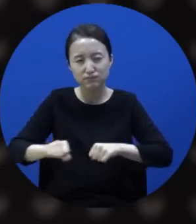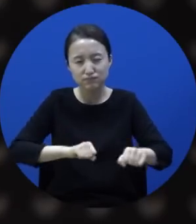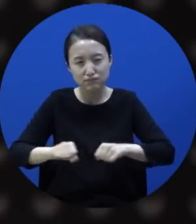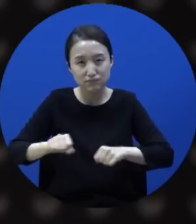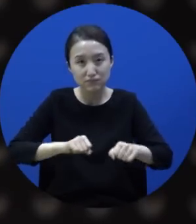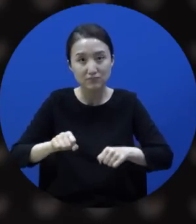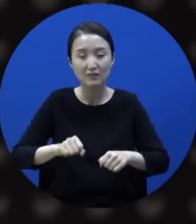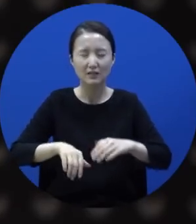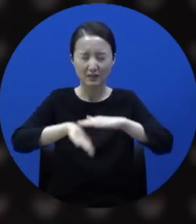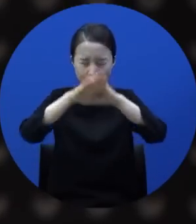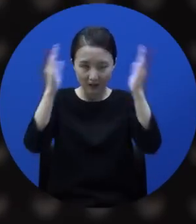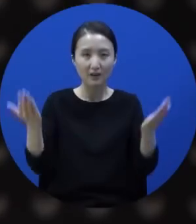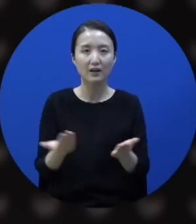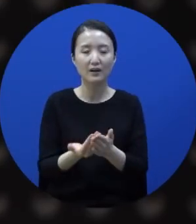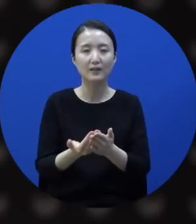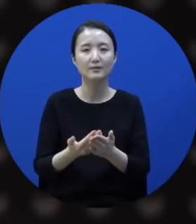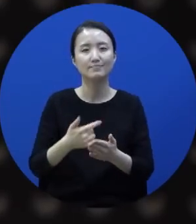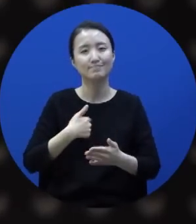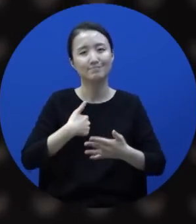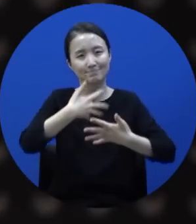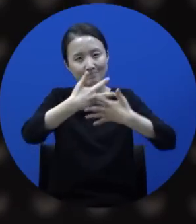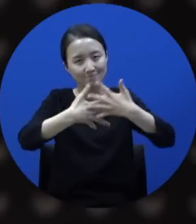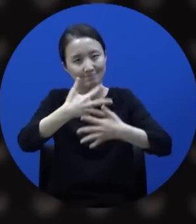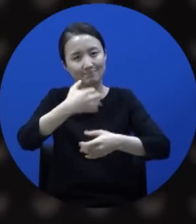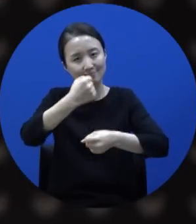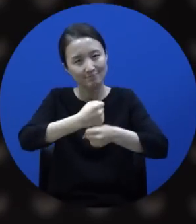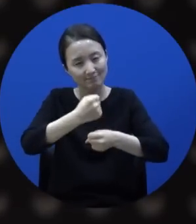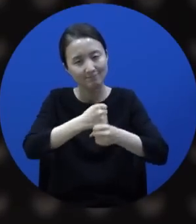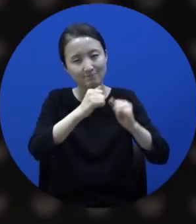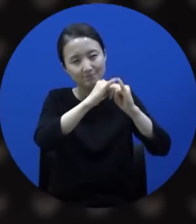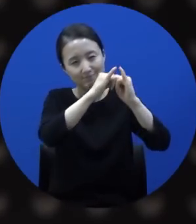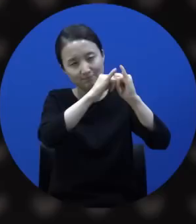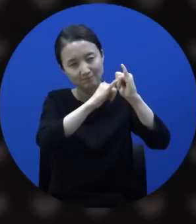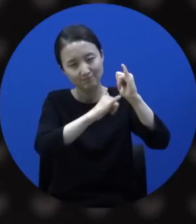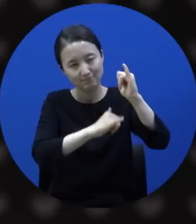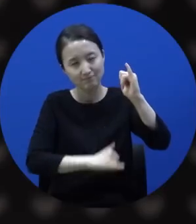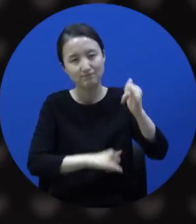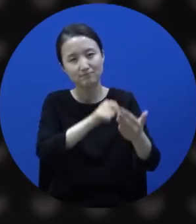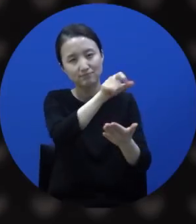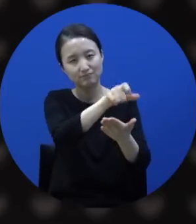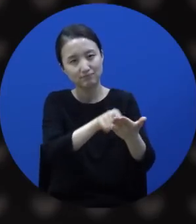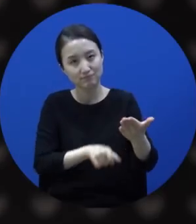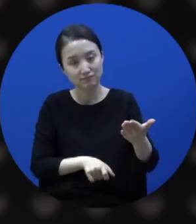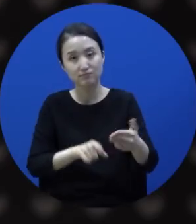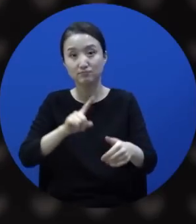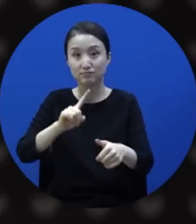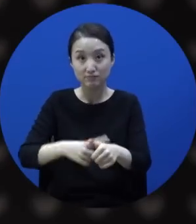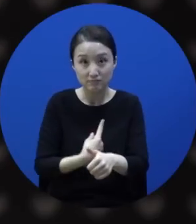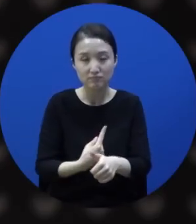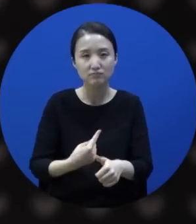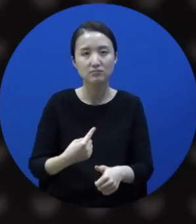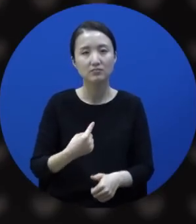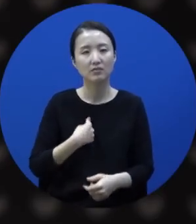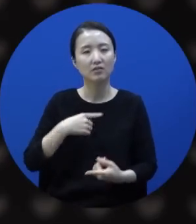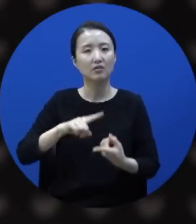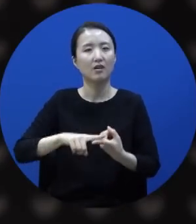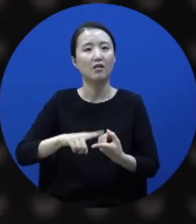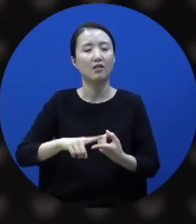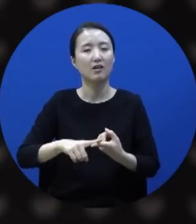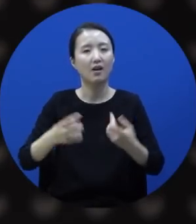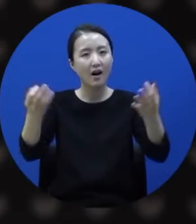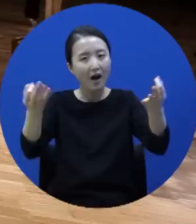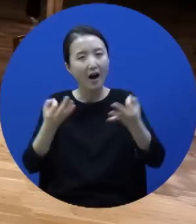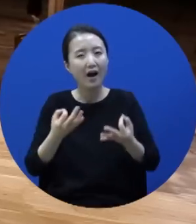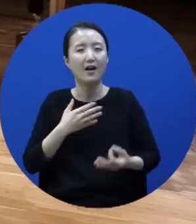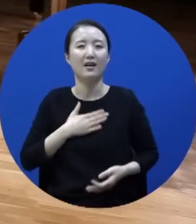이야기에 응원을 던지고 공감하고 저를 지지해 줄수 있는 팬들이 생기게 됐어요. 네. 그러면서